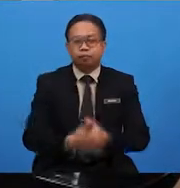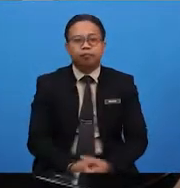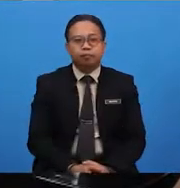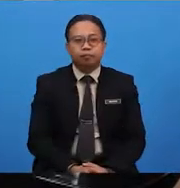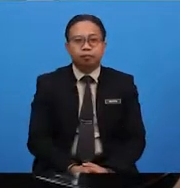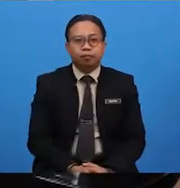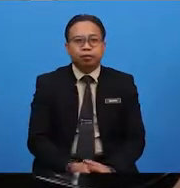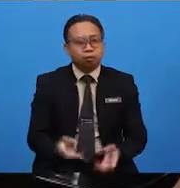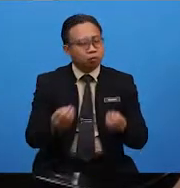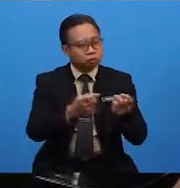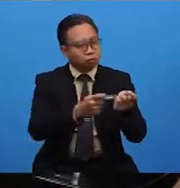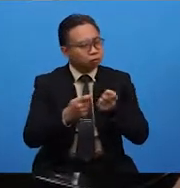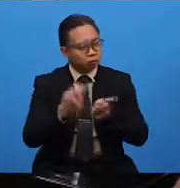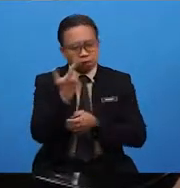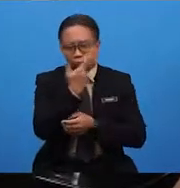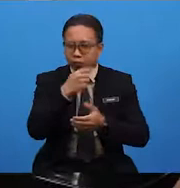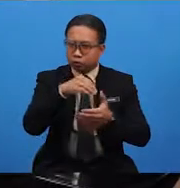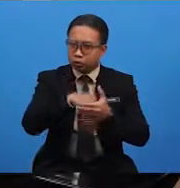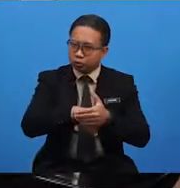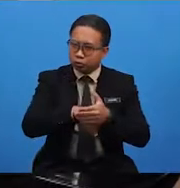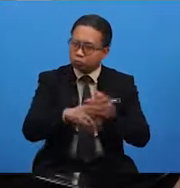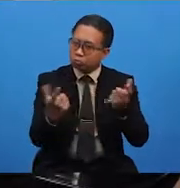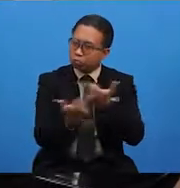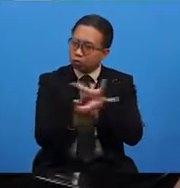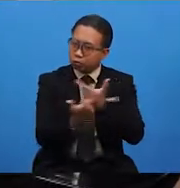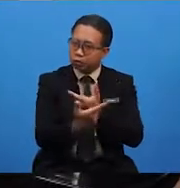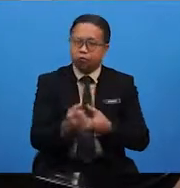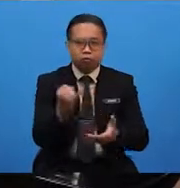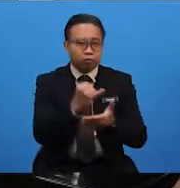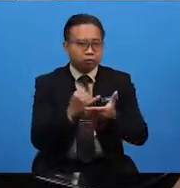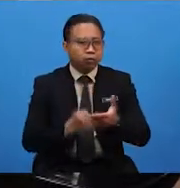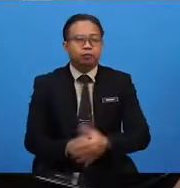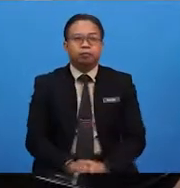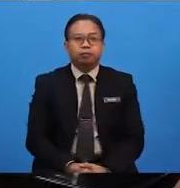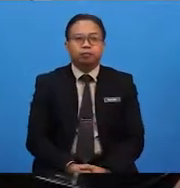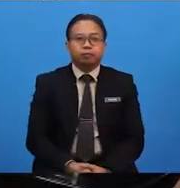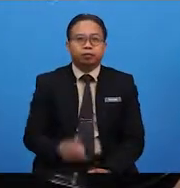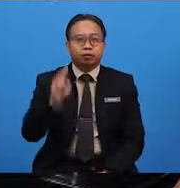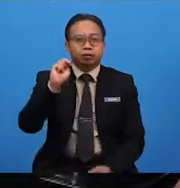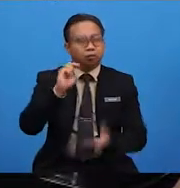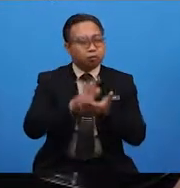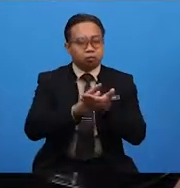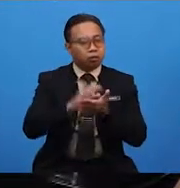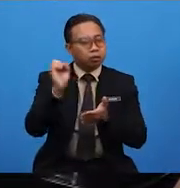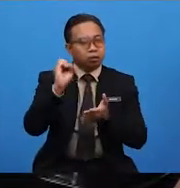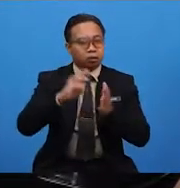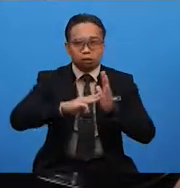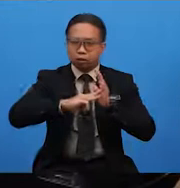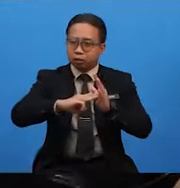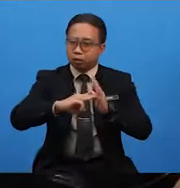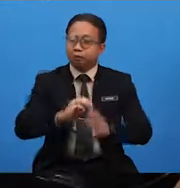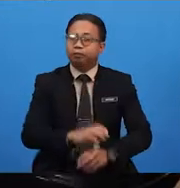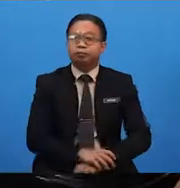semacam nak tarik diri j7ta anak masuk tandingan tuh dialah sekolah kami tahan tahu akhir pun